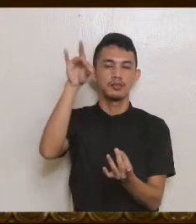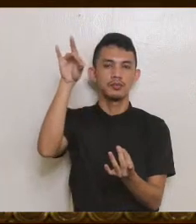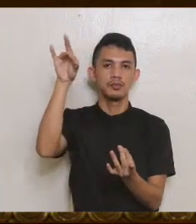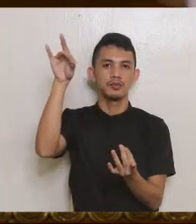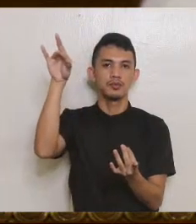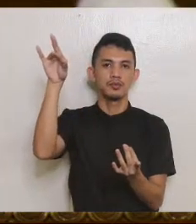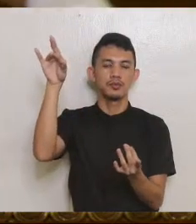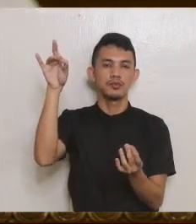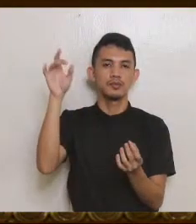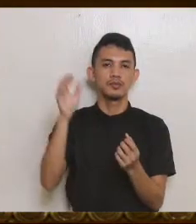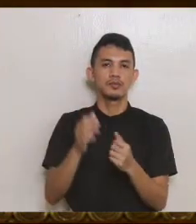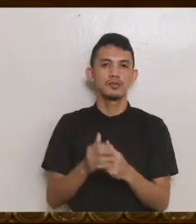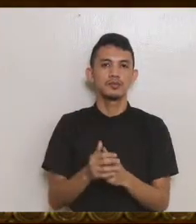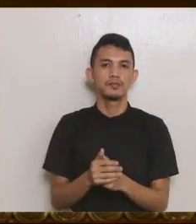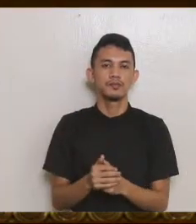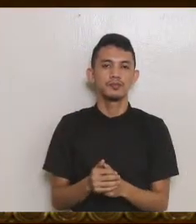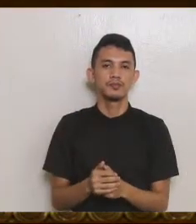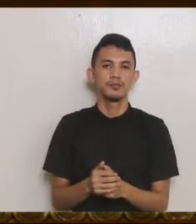kanimo.